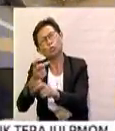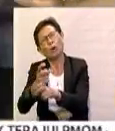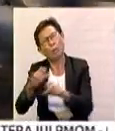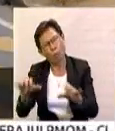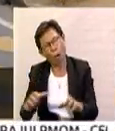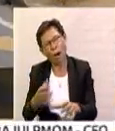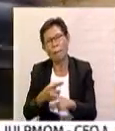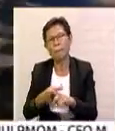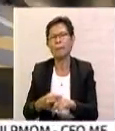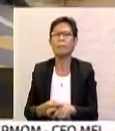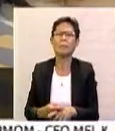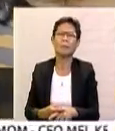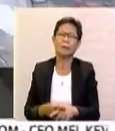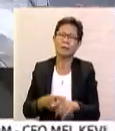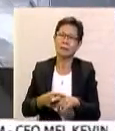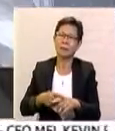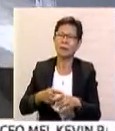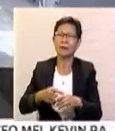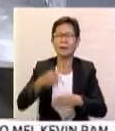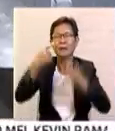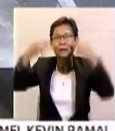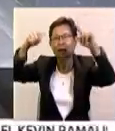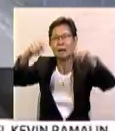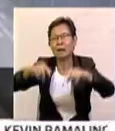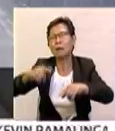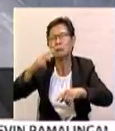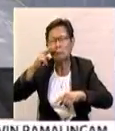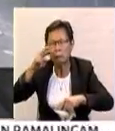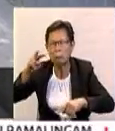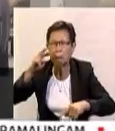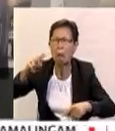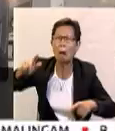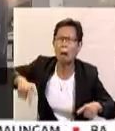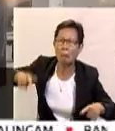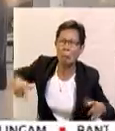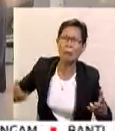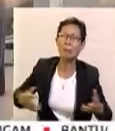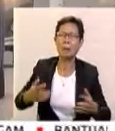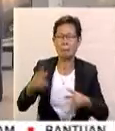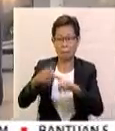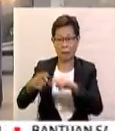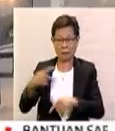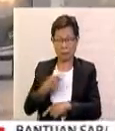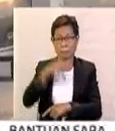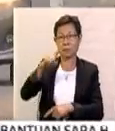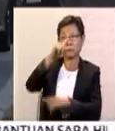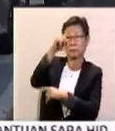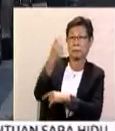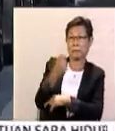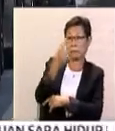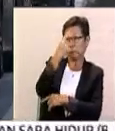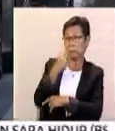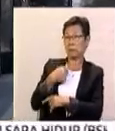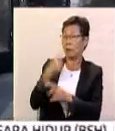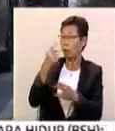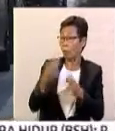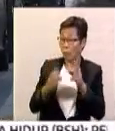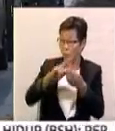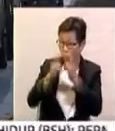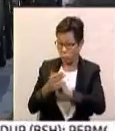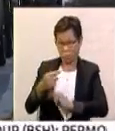dilakukan dan hasilnya lambat dilihat. Namun, kita harus bertanya kepada diri sendiri, kalau